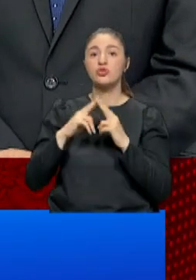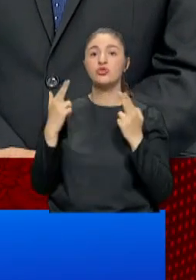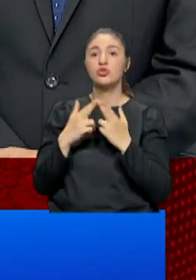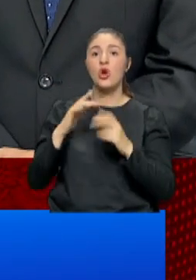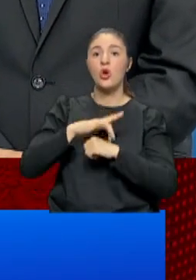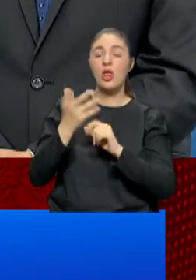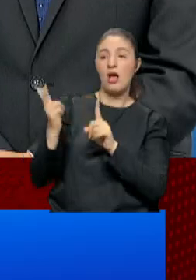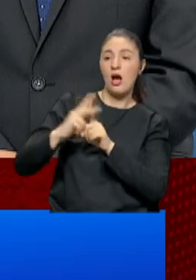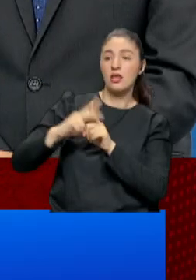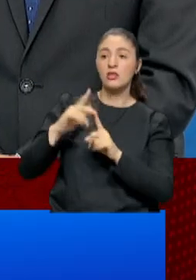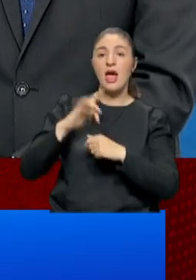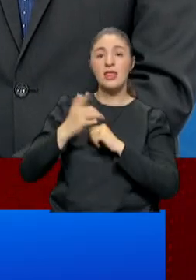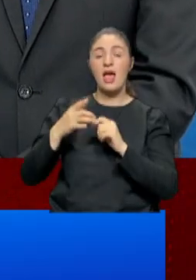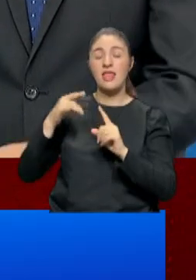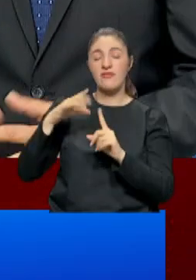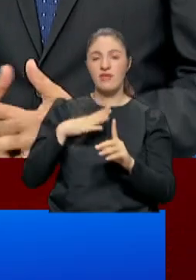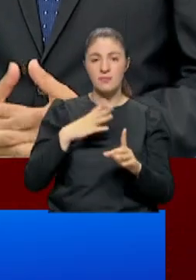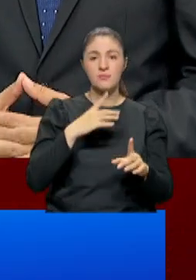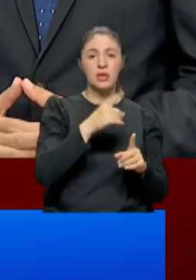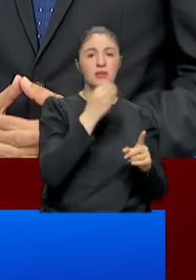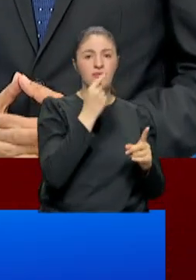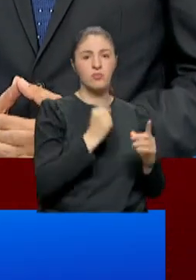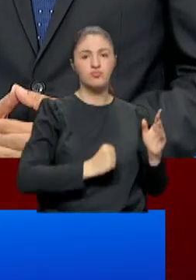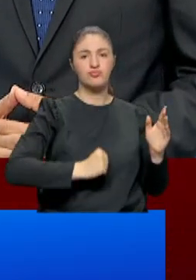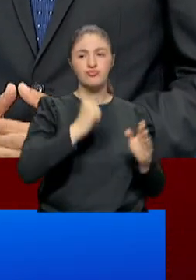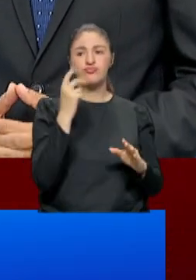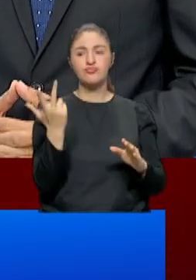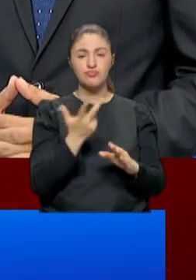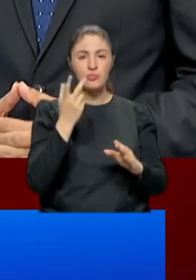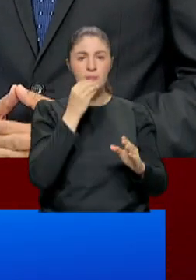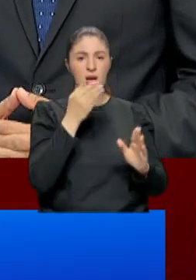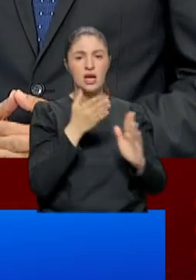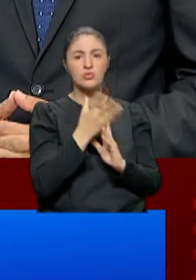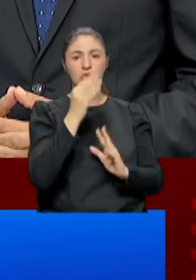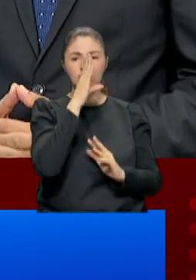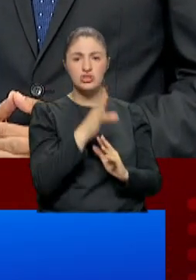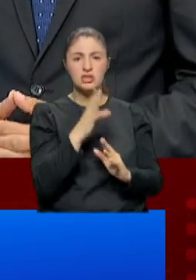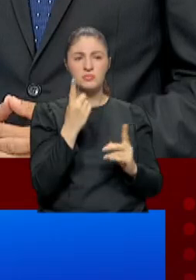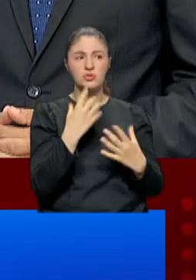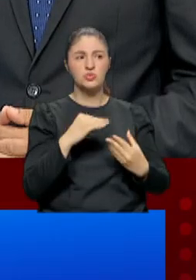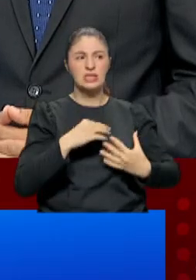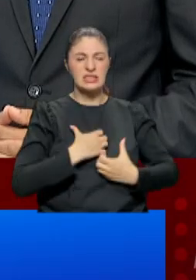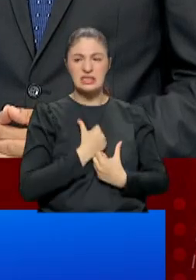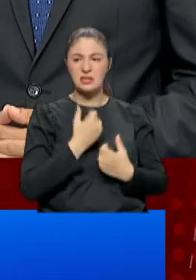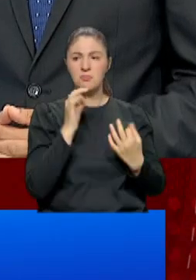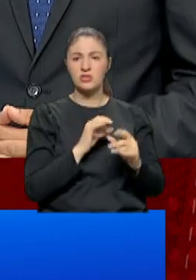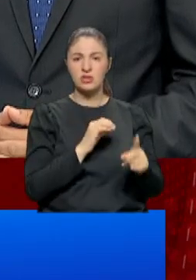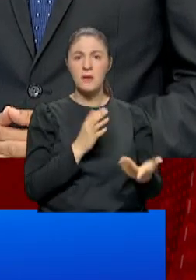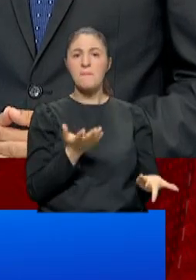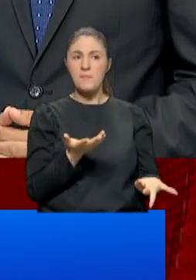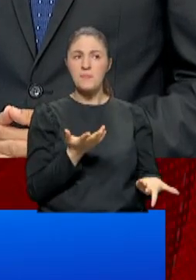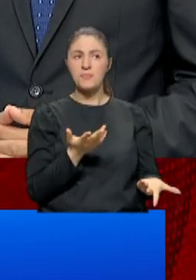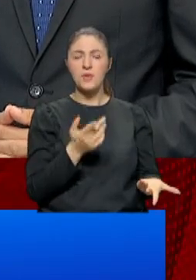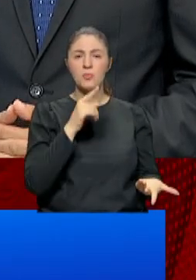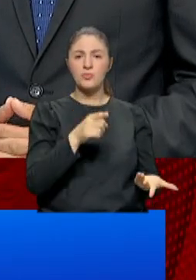dünya ülkelerinin kaçıncı yapılabilir var Buyurun şimdi gıda fiyatları çok artıyor Evet daha erişimdeki çok çok gittiği sorunlar yaşamaya başladık